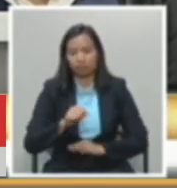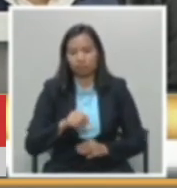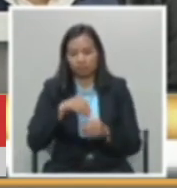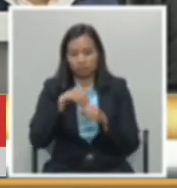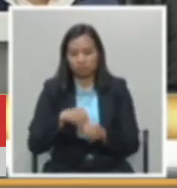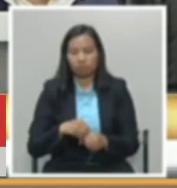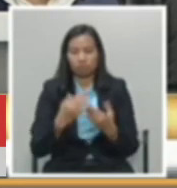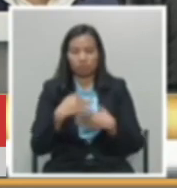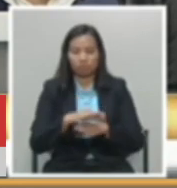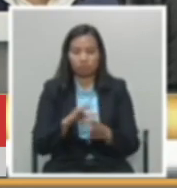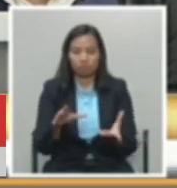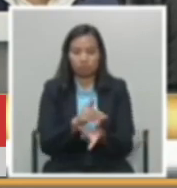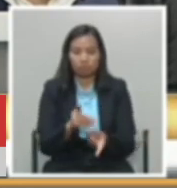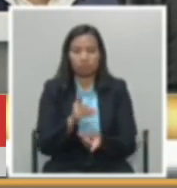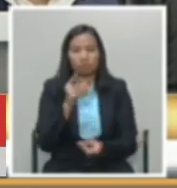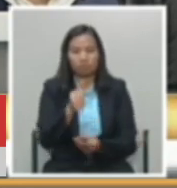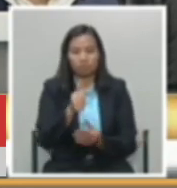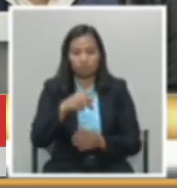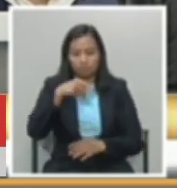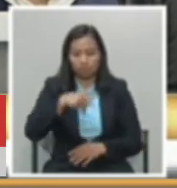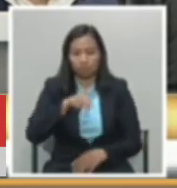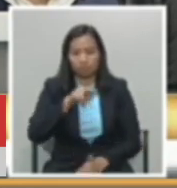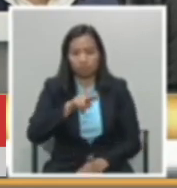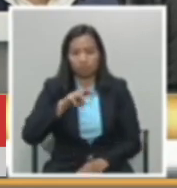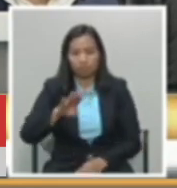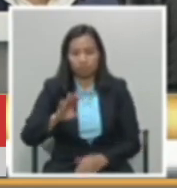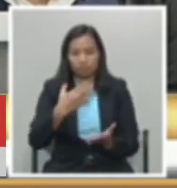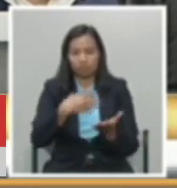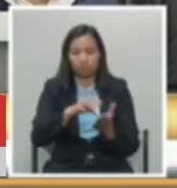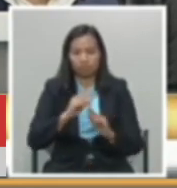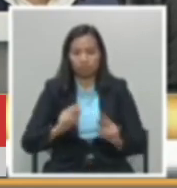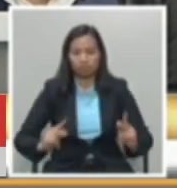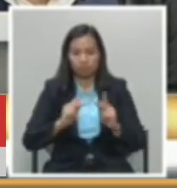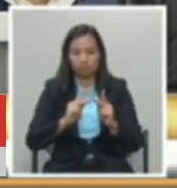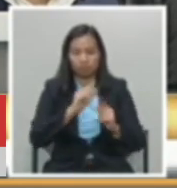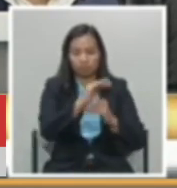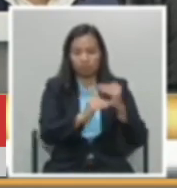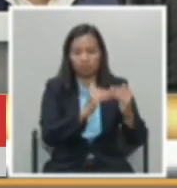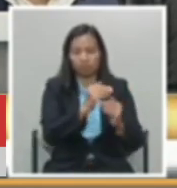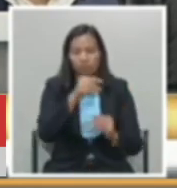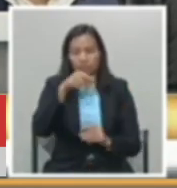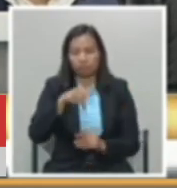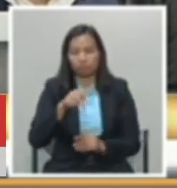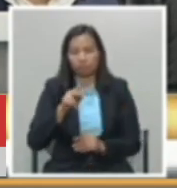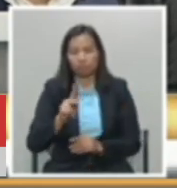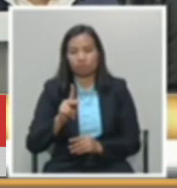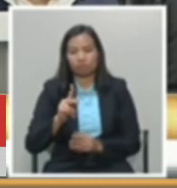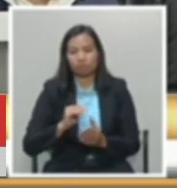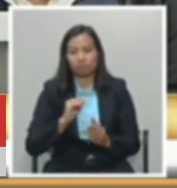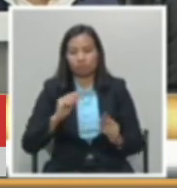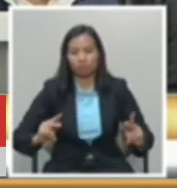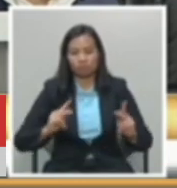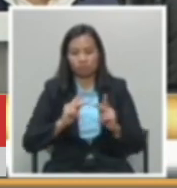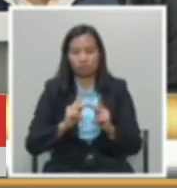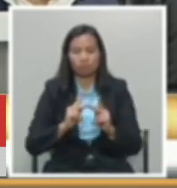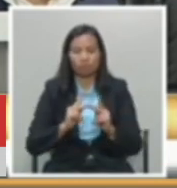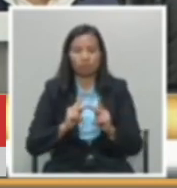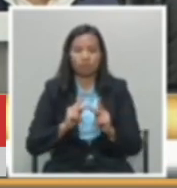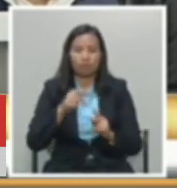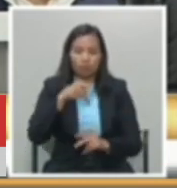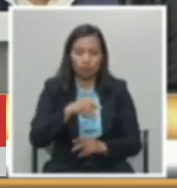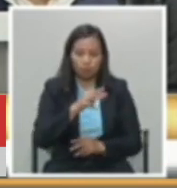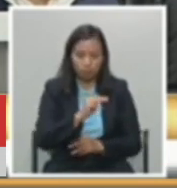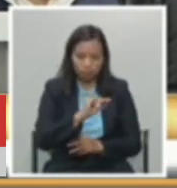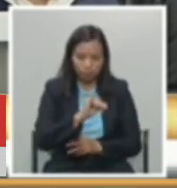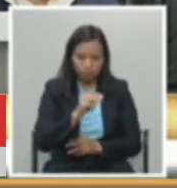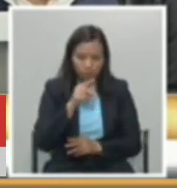ได้พ.ร.บ.ฉบับนี้พูดถึงกระทรวงพัฒนาสังคมกระทรวงแรงงานกระทรวงมหาดไทย